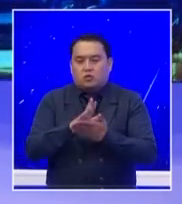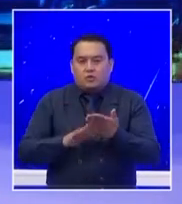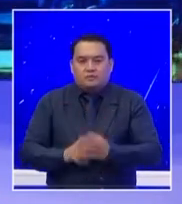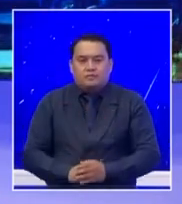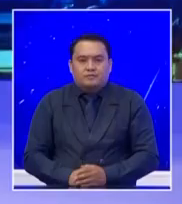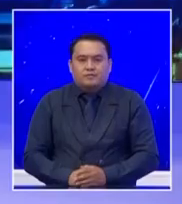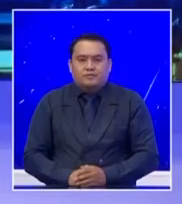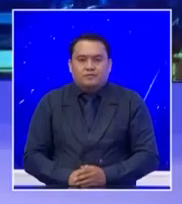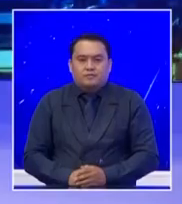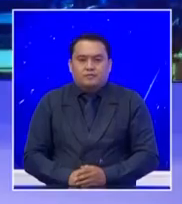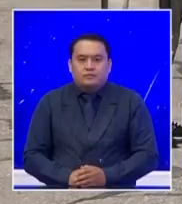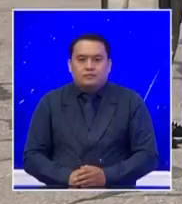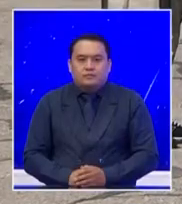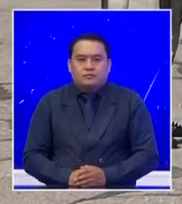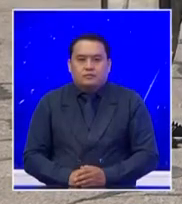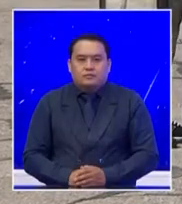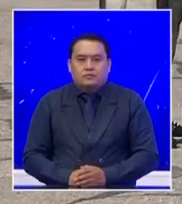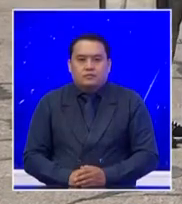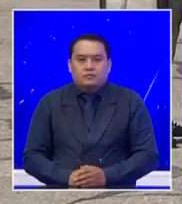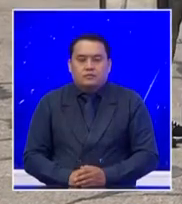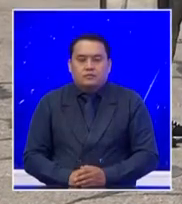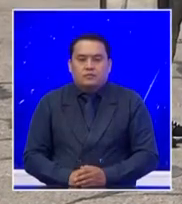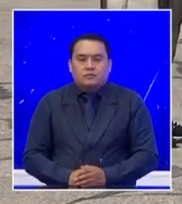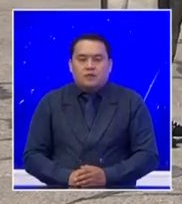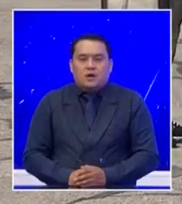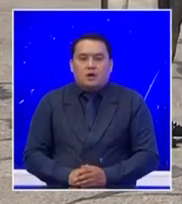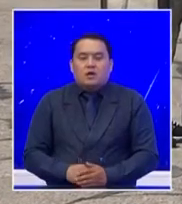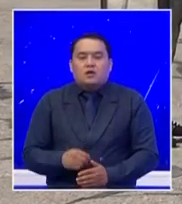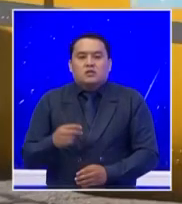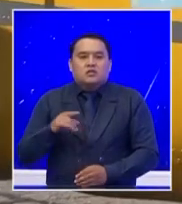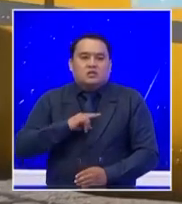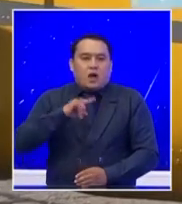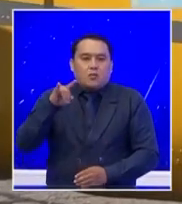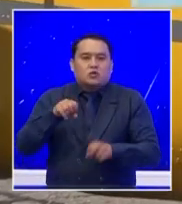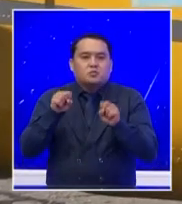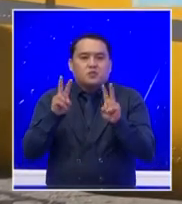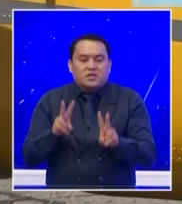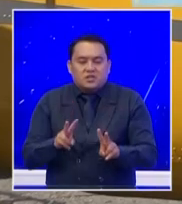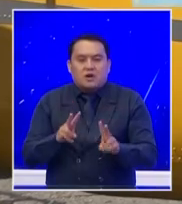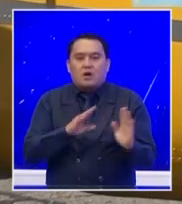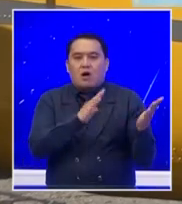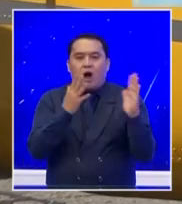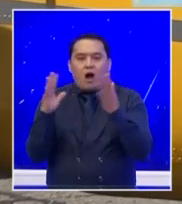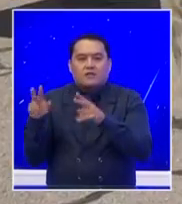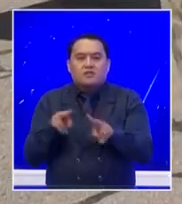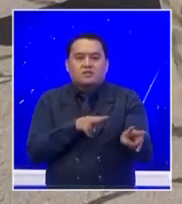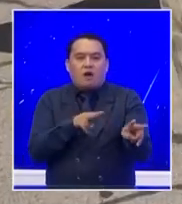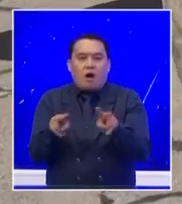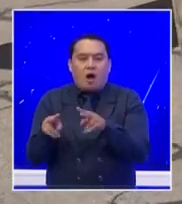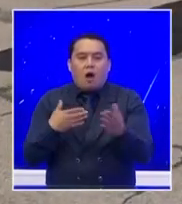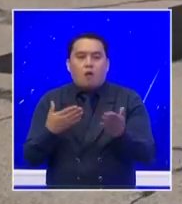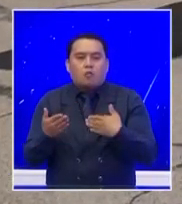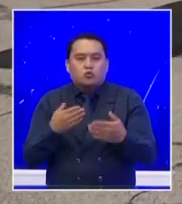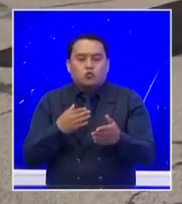Антон Хатиновский. Прежде чем подняться на борт своего двухмоторного самолета, специалисты авиалесоохраны и службы ЧС